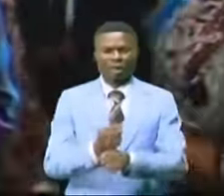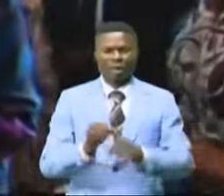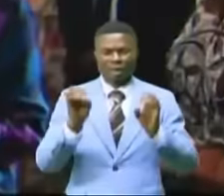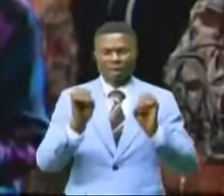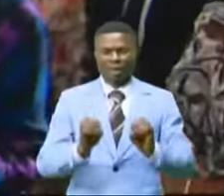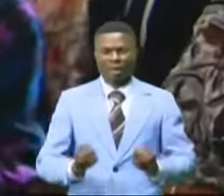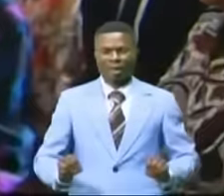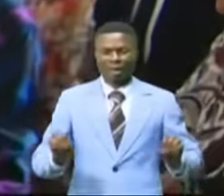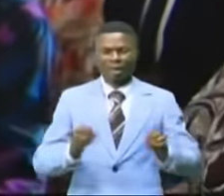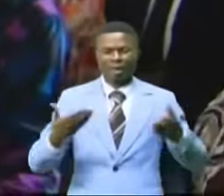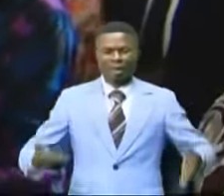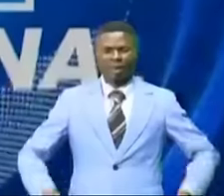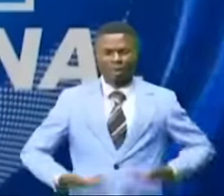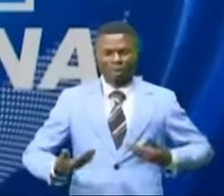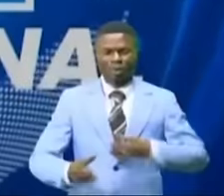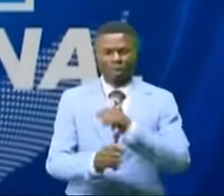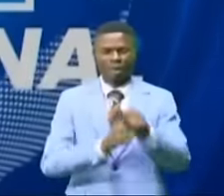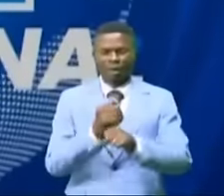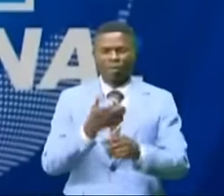2024.